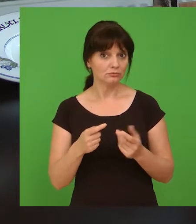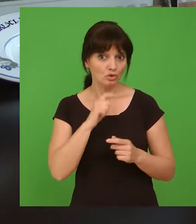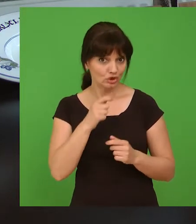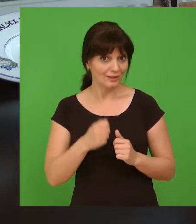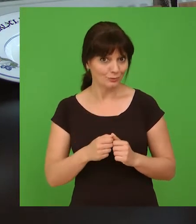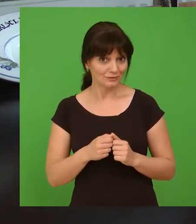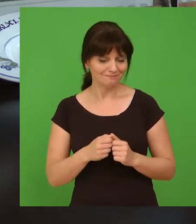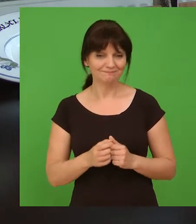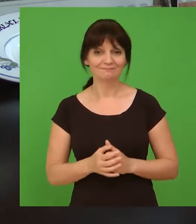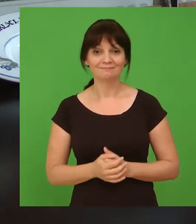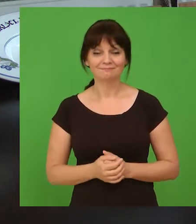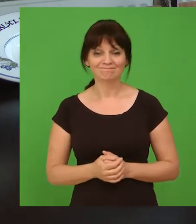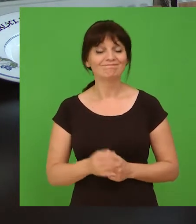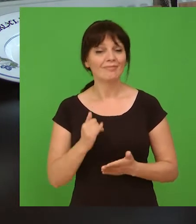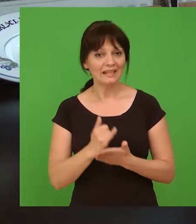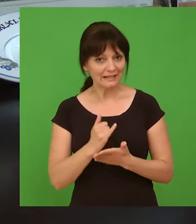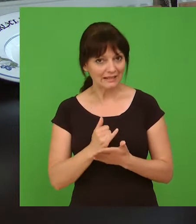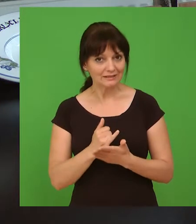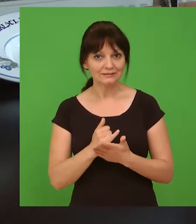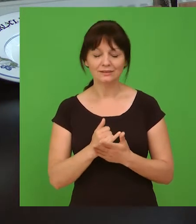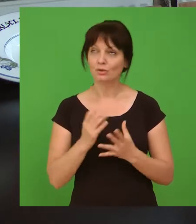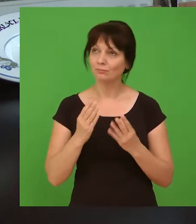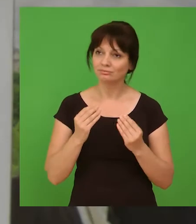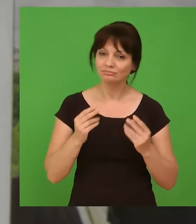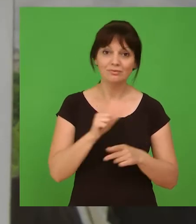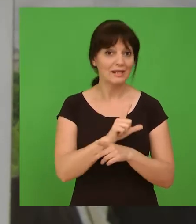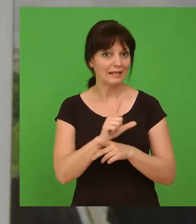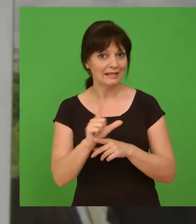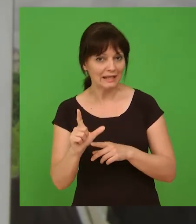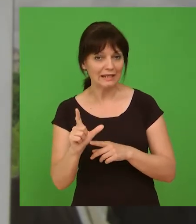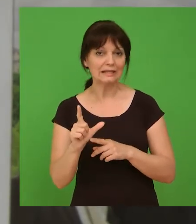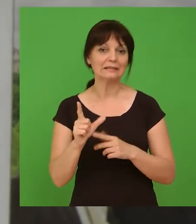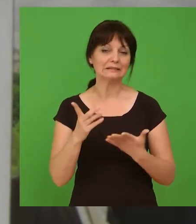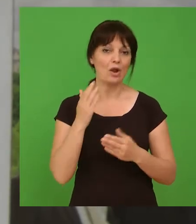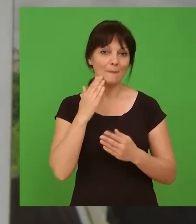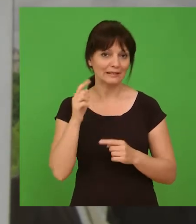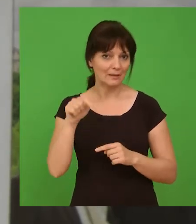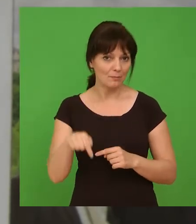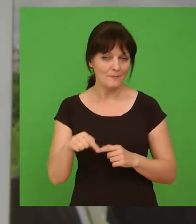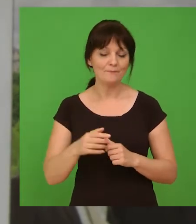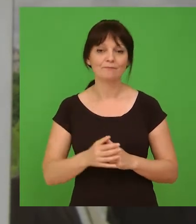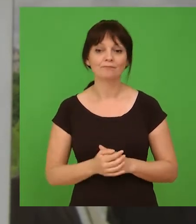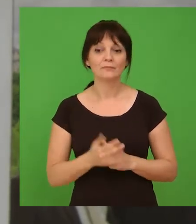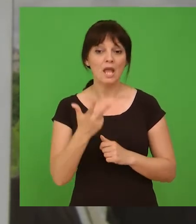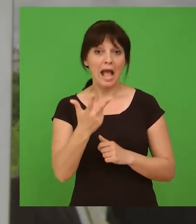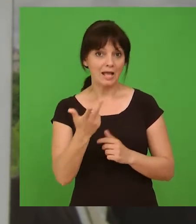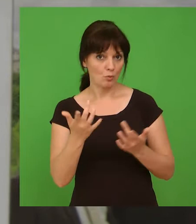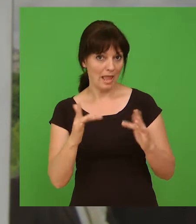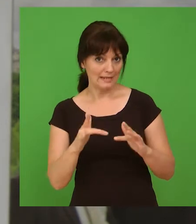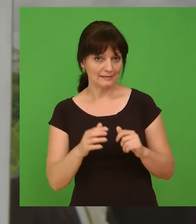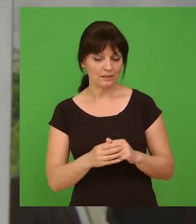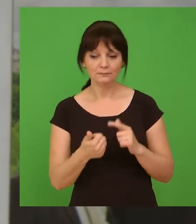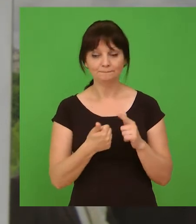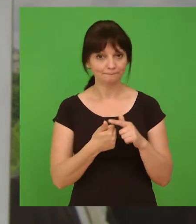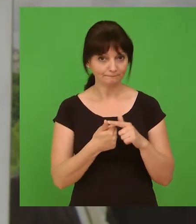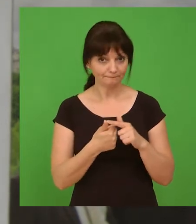cél? Igen, egy nagyon tartalmas két hetet tölthettünk az Egyesült Államokba, alapvetően három helyszínen.